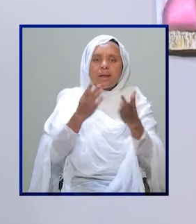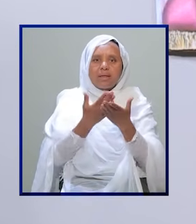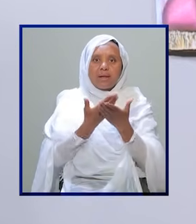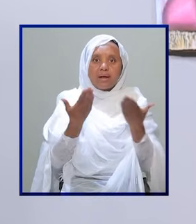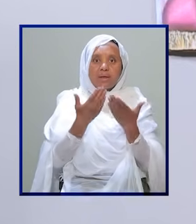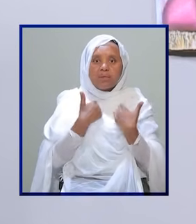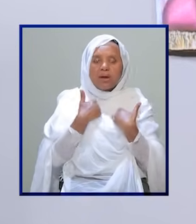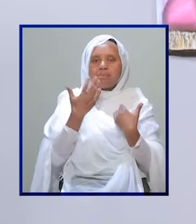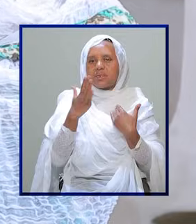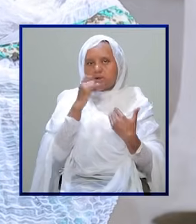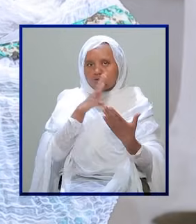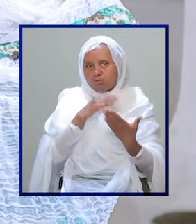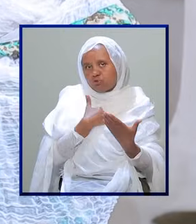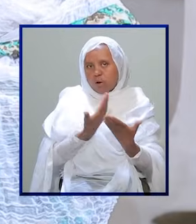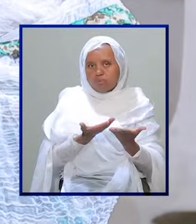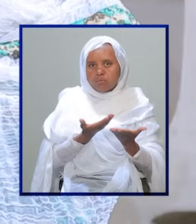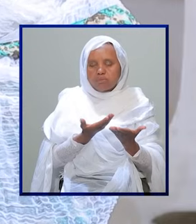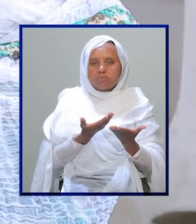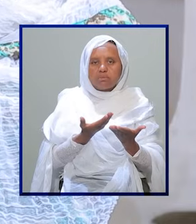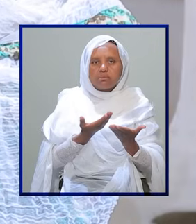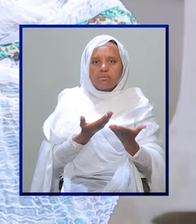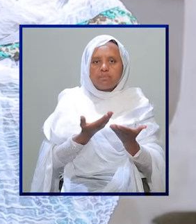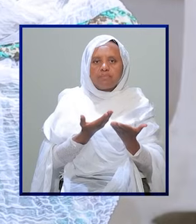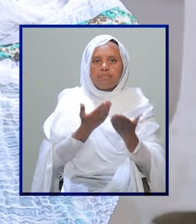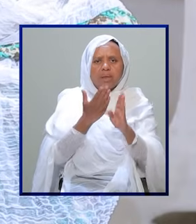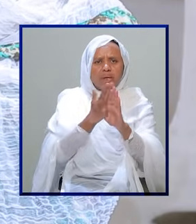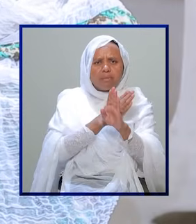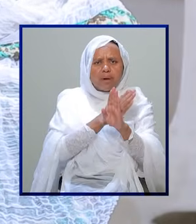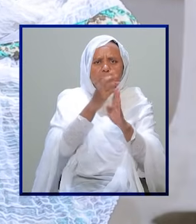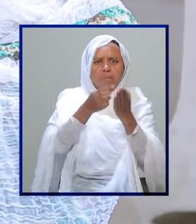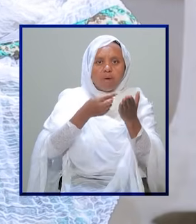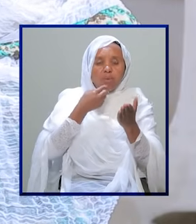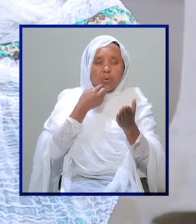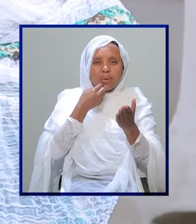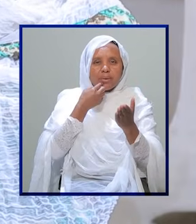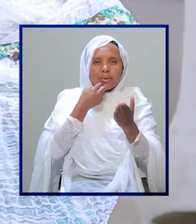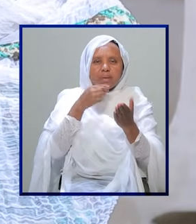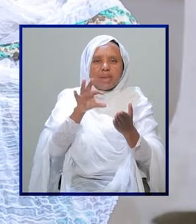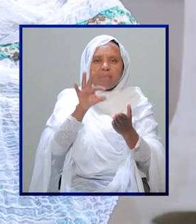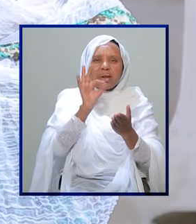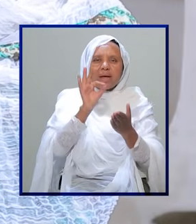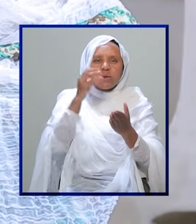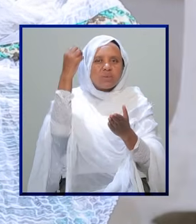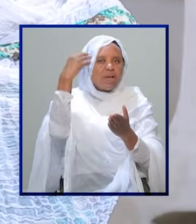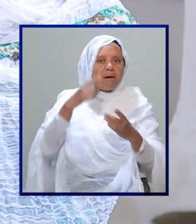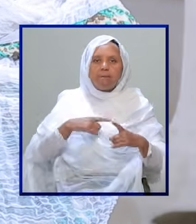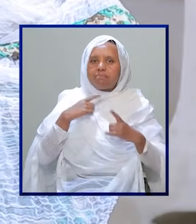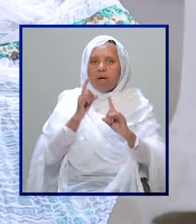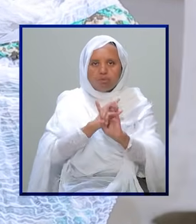ነገር ያለ የሚመስላቸው ሰዎች አሉ። ቀድመን በመቆረብ የምናገኘው ጸጋ